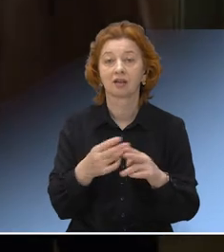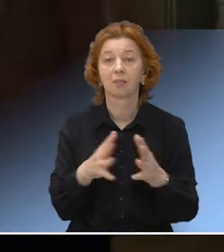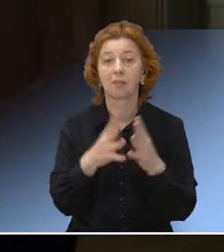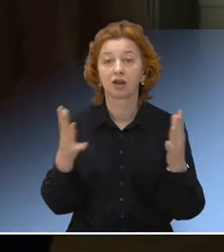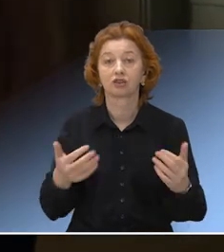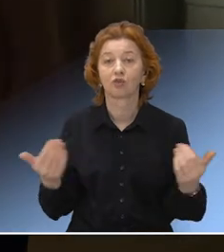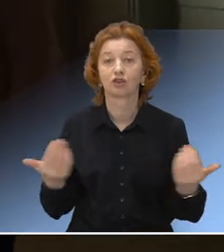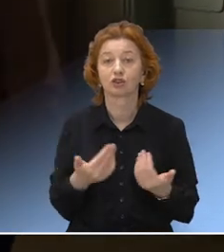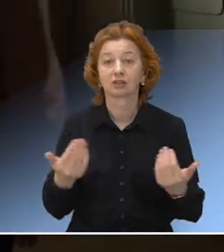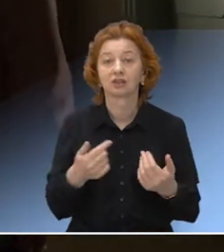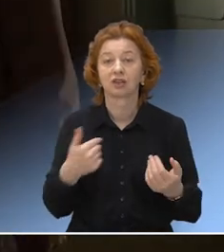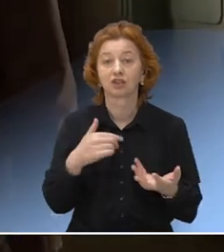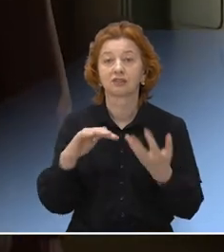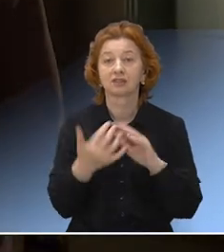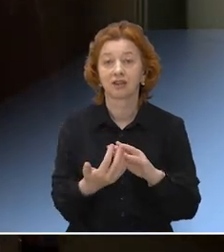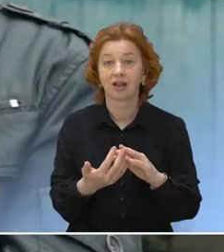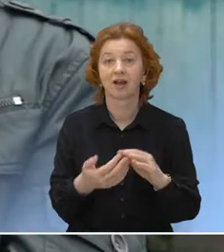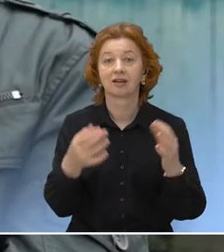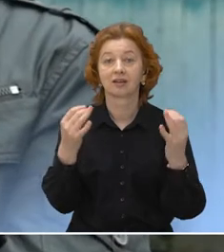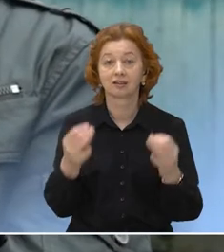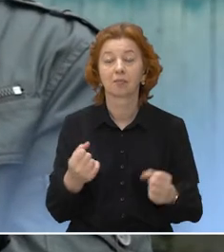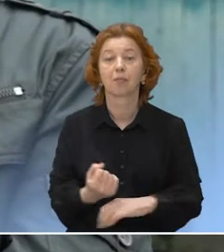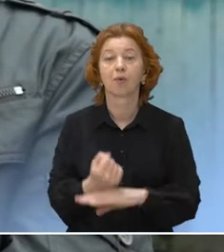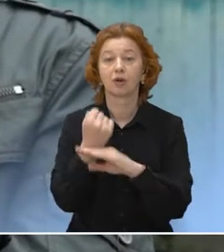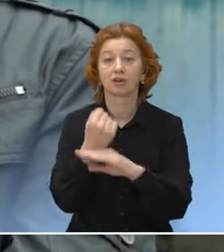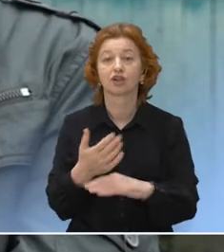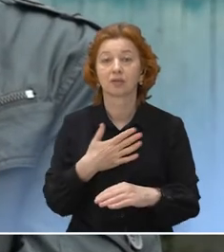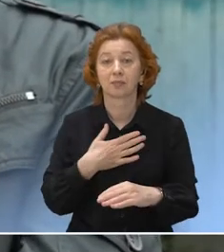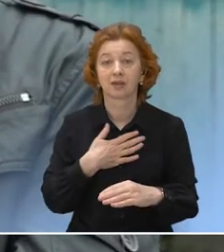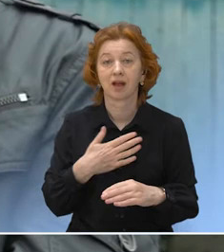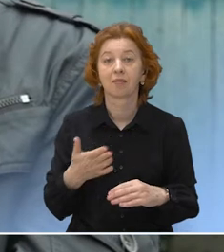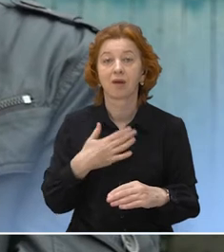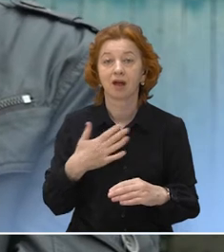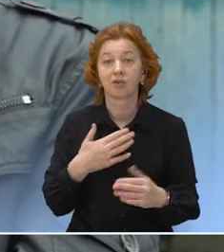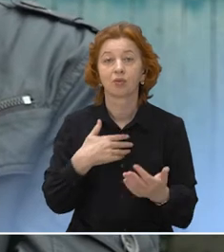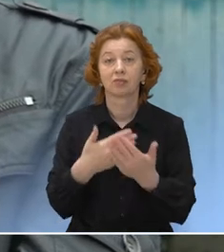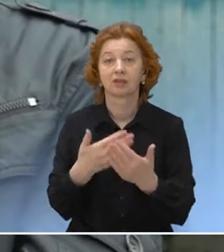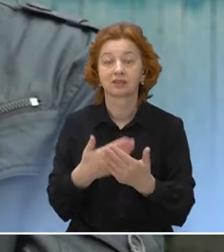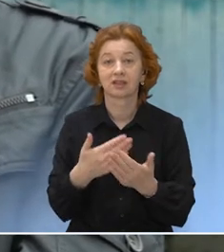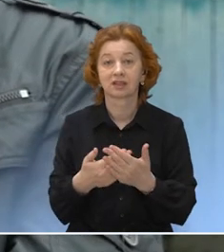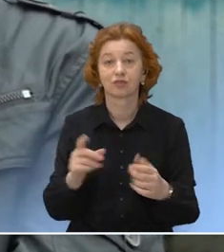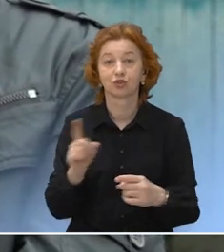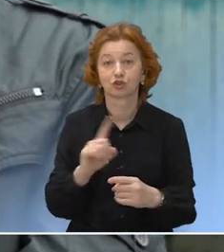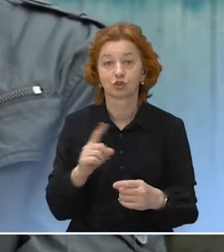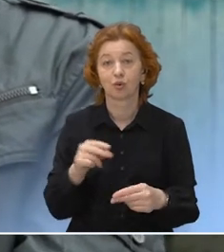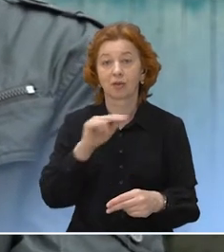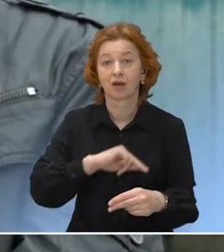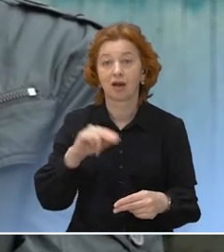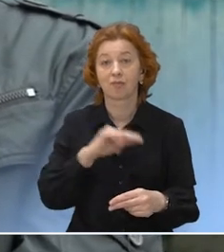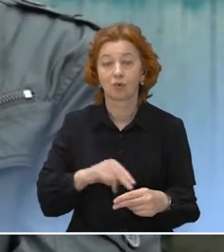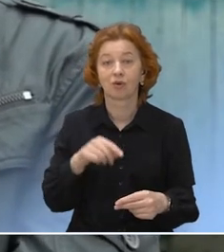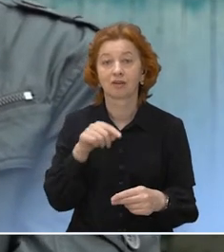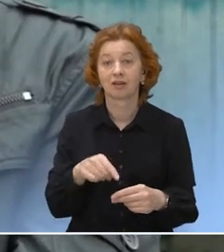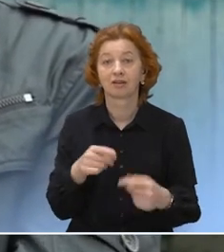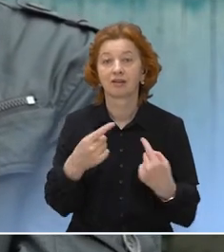абсолютное большинство жителей нашего села Летник поддержат меня в моей инициативе, чтобы